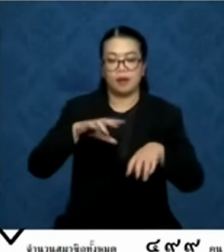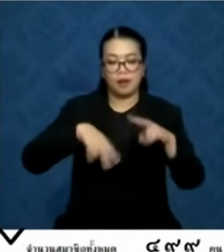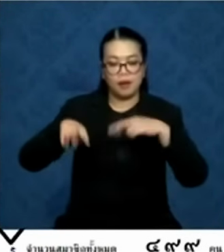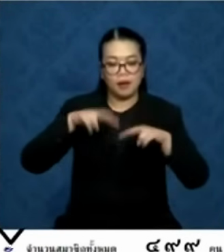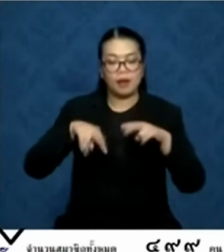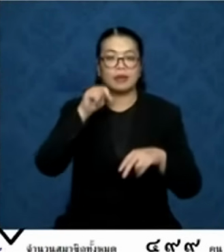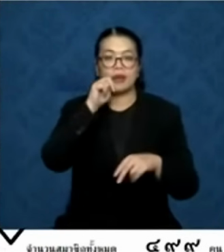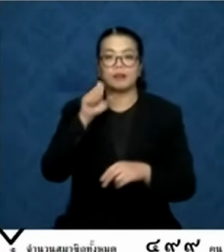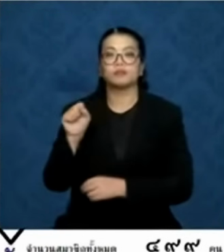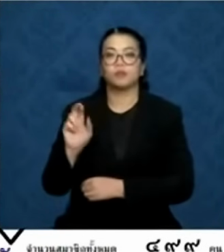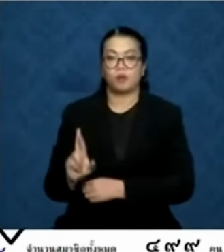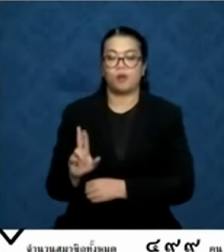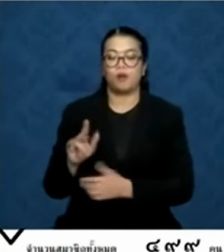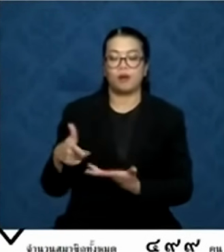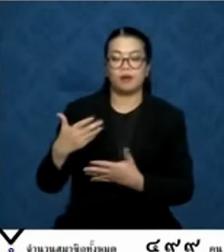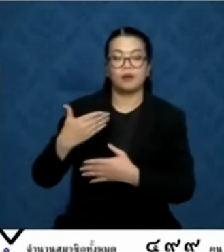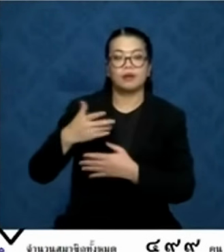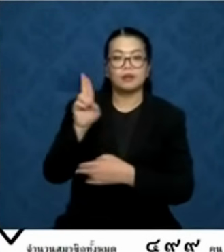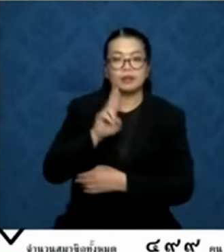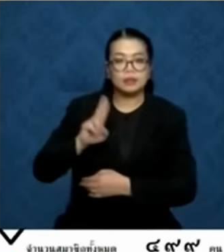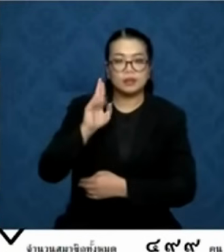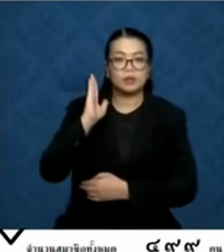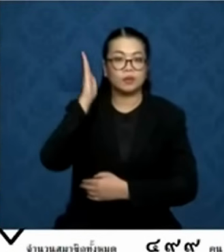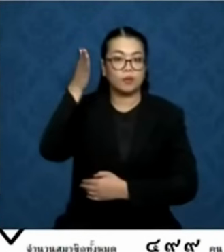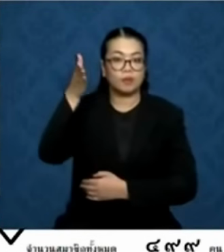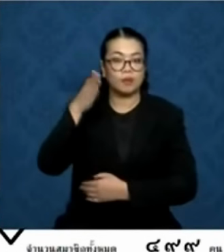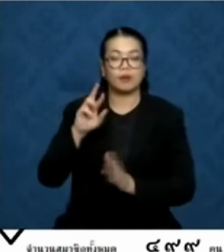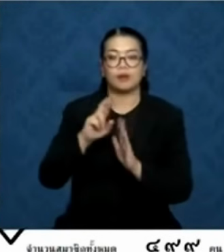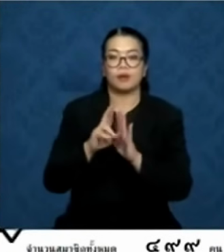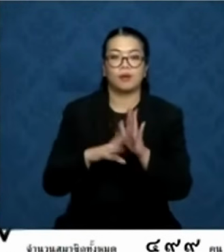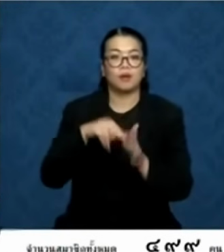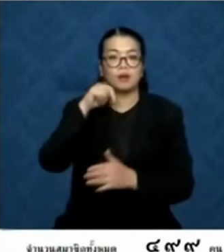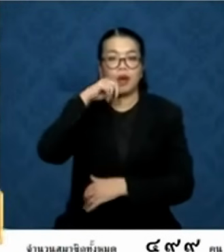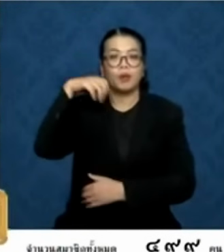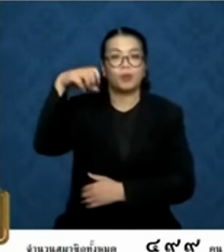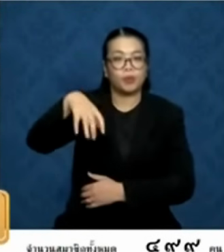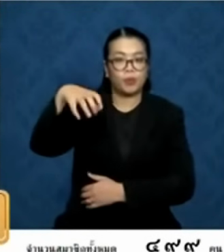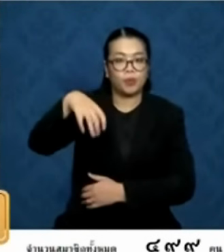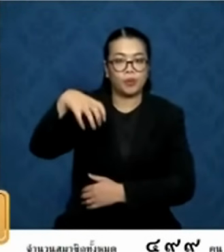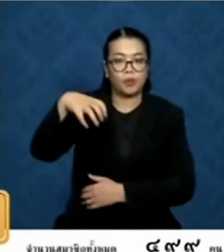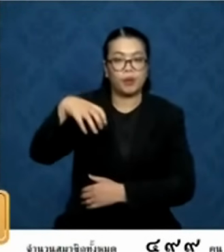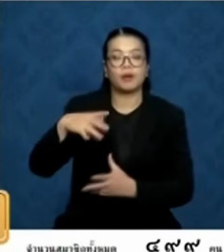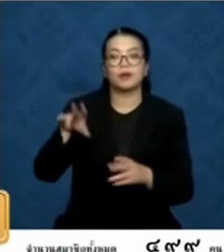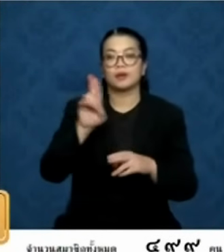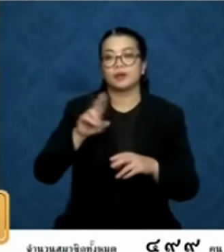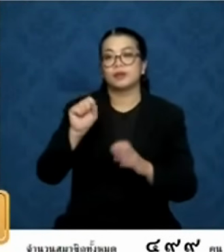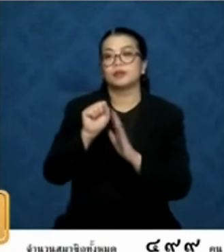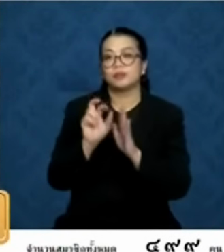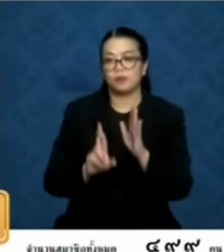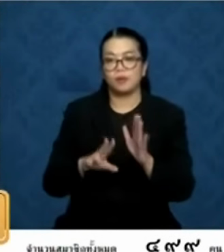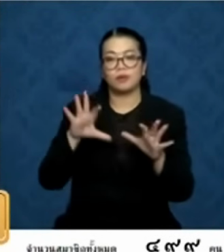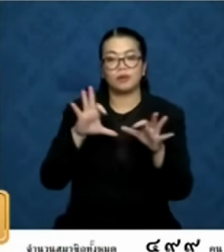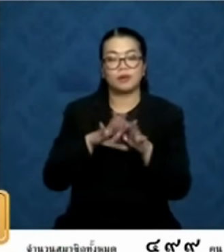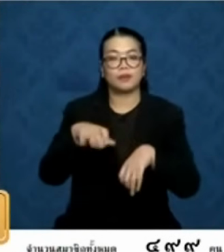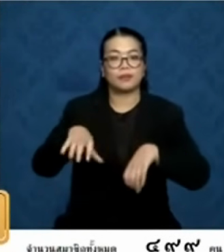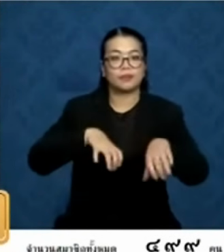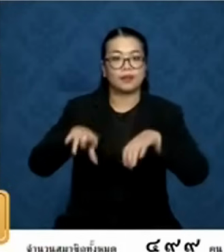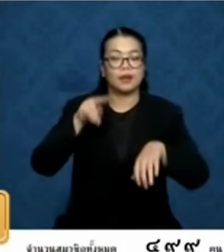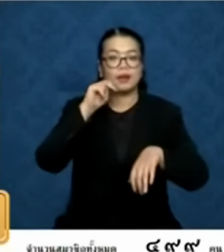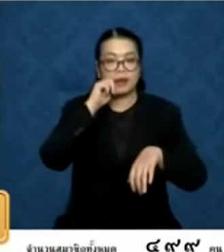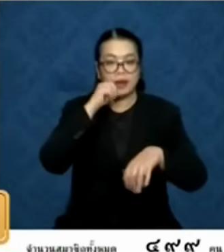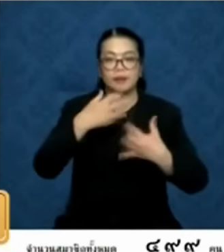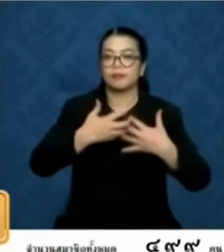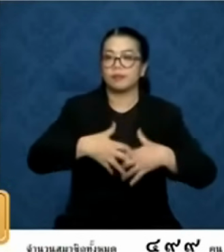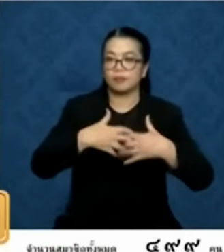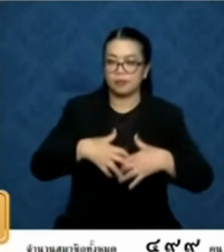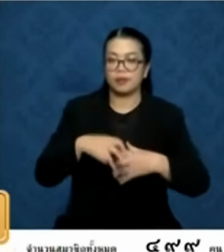ำสำรองเพื่อระบบประปาสร้างความมั่นคงทางด้านน้ำทั้งด้านการผลิตการเกษตร